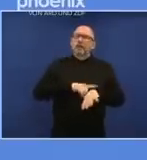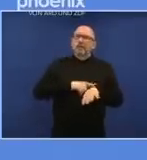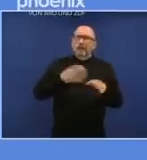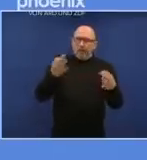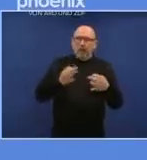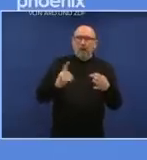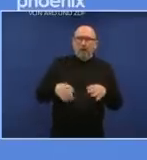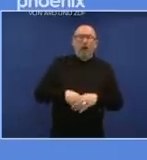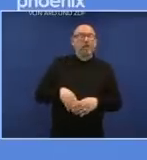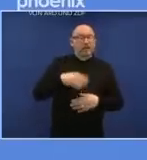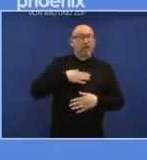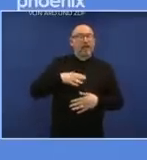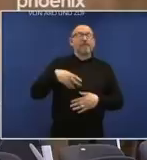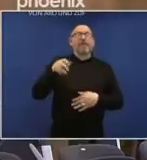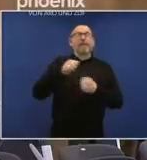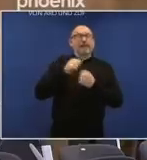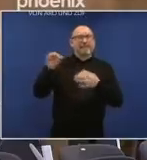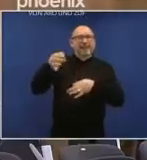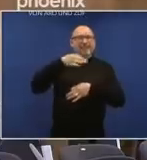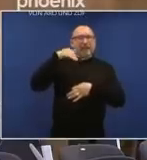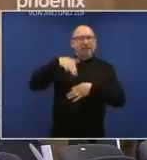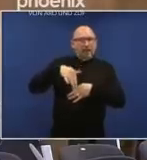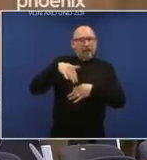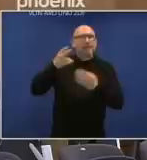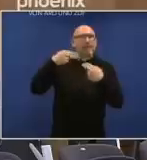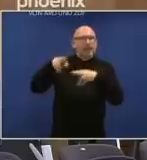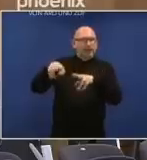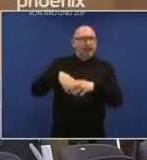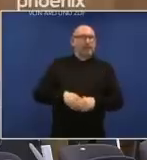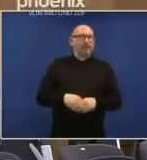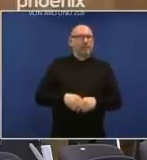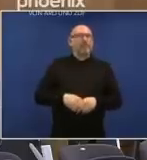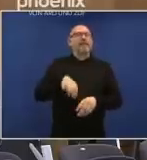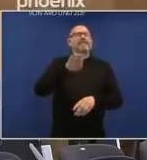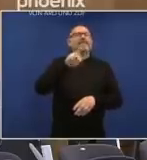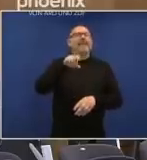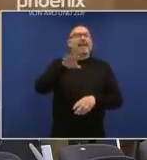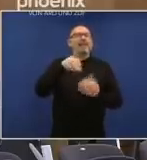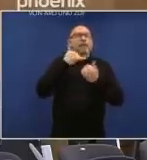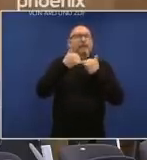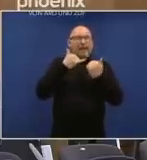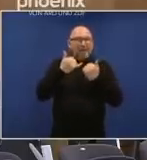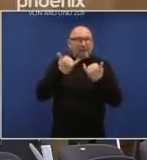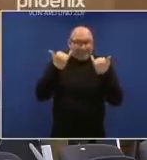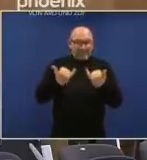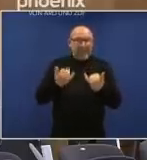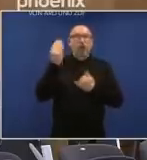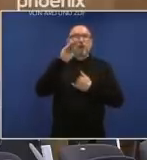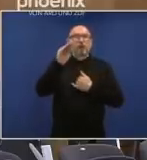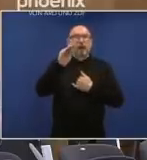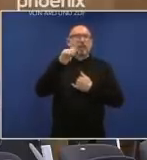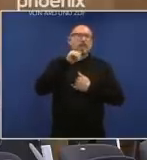wir antworten auf alle Presseanfragen. Aber einen ZDF-Bericht werde ich jetzt an dieser Stelle sicherlich nicht kommentieren.